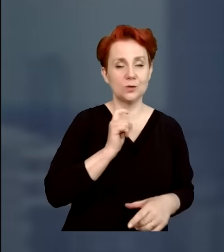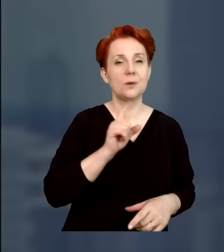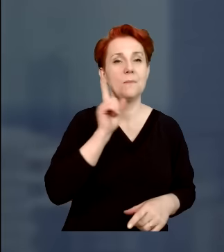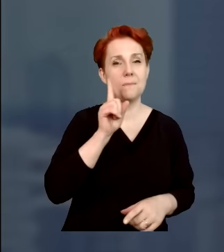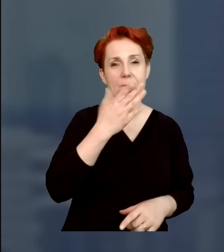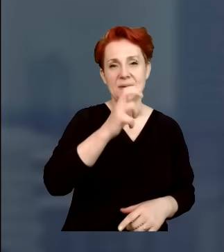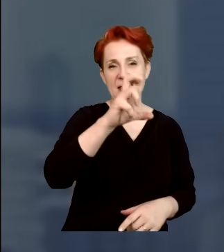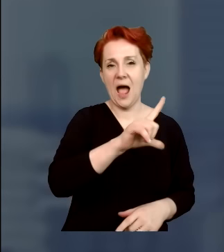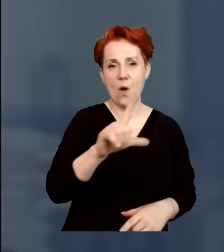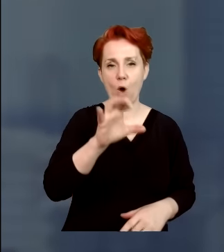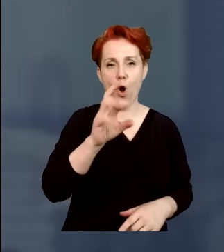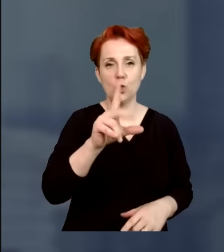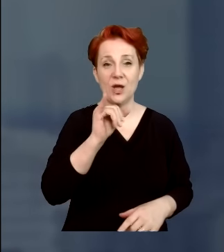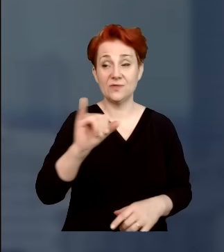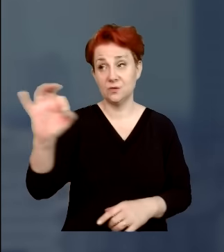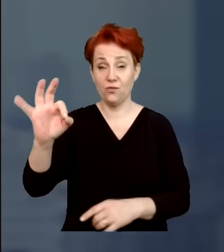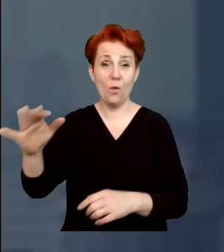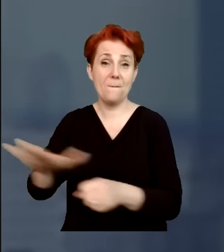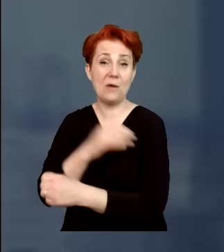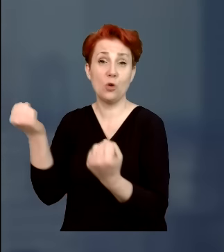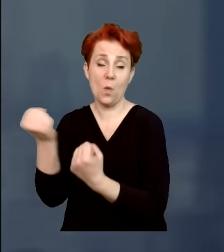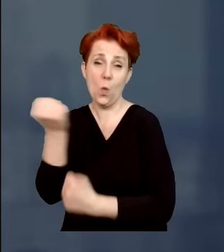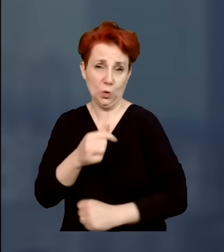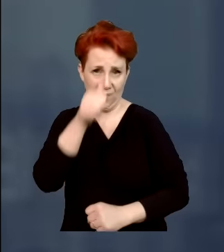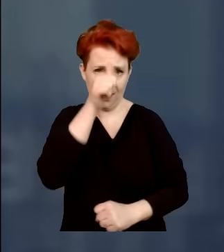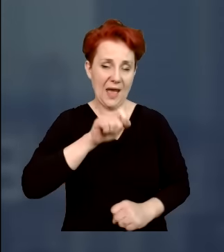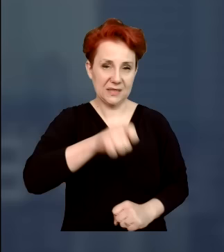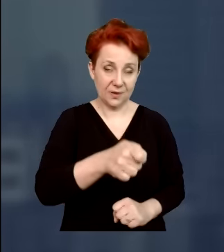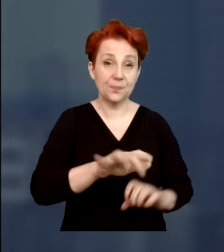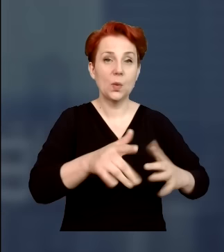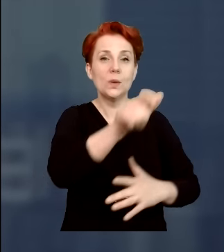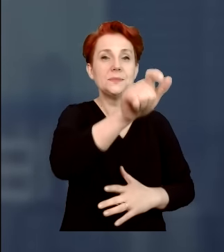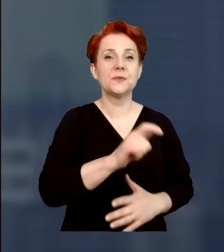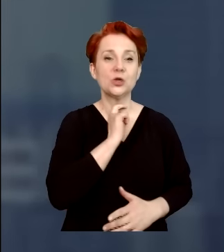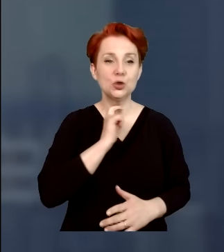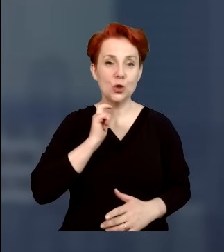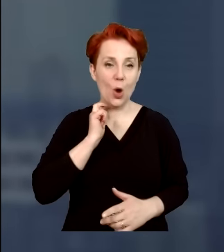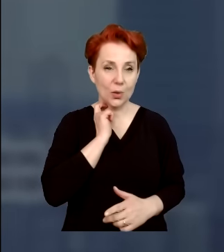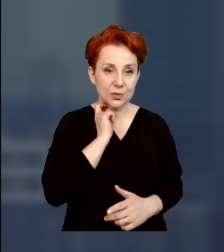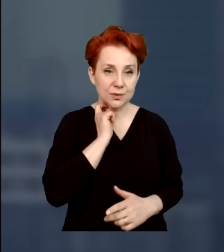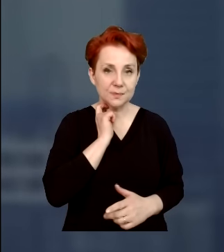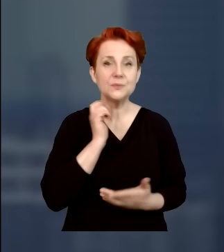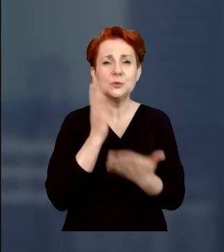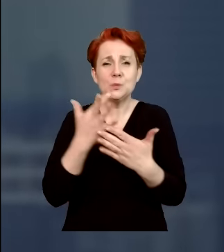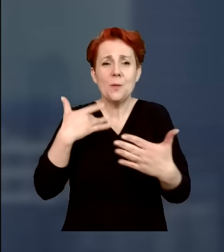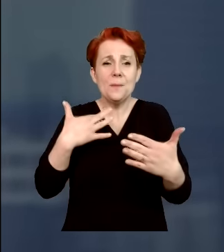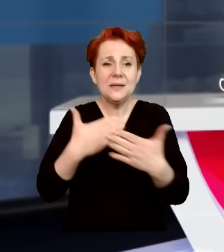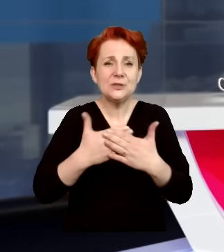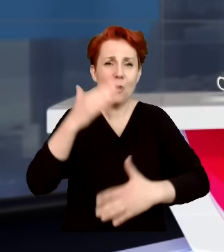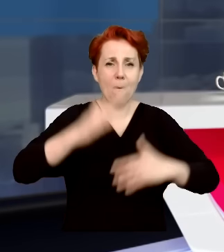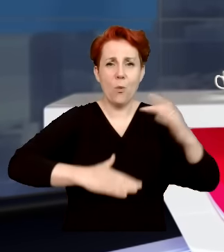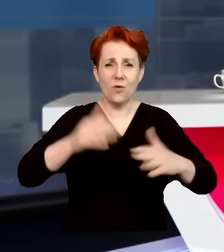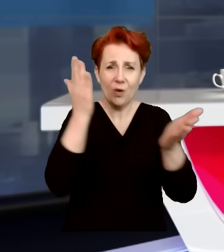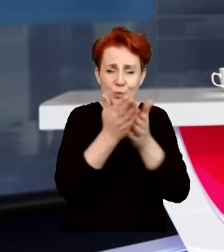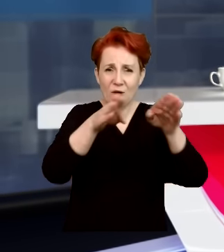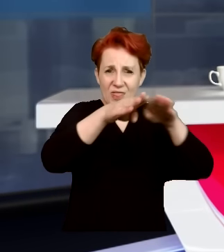ponieważ pełnomocnik używał tego nazwiska. To jest ksiądz, który już prawie zbudował, bo jest już dachem przykryty i